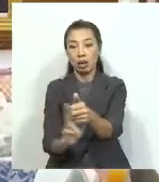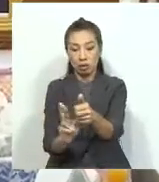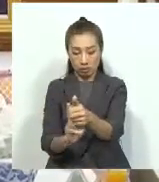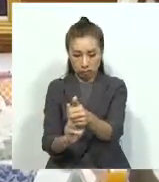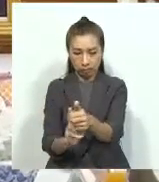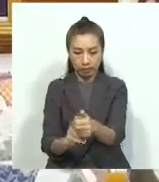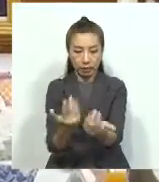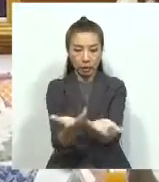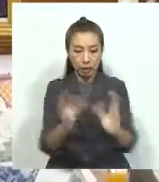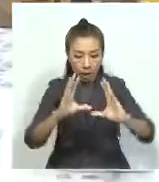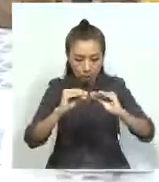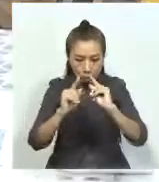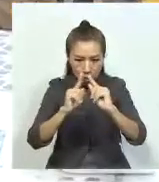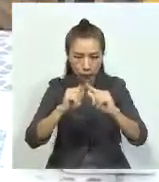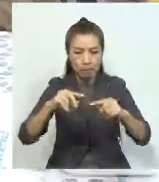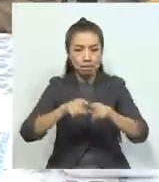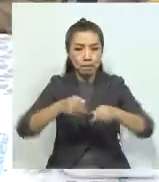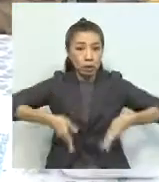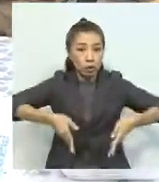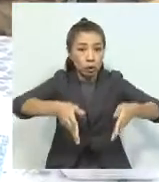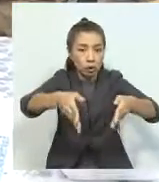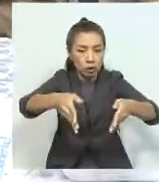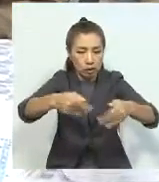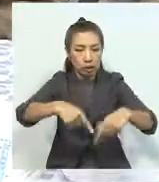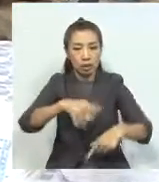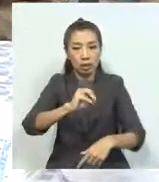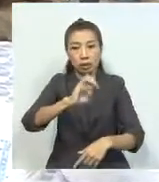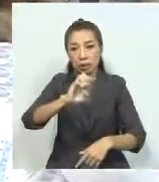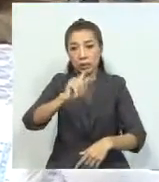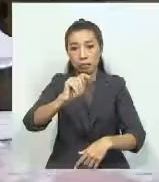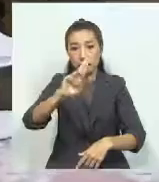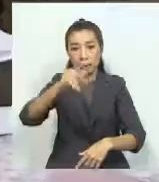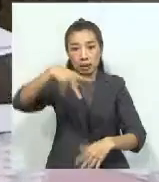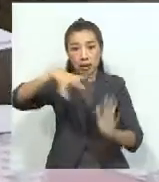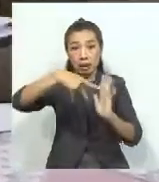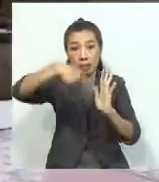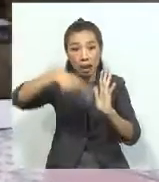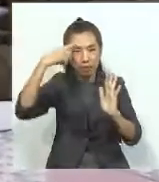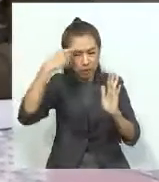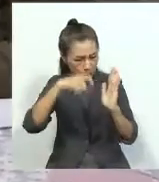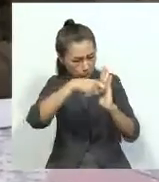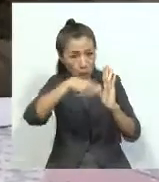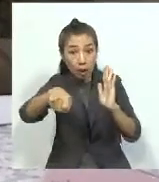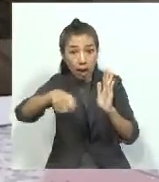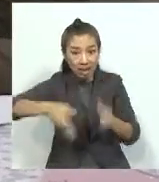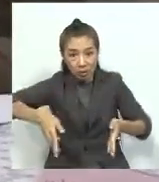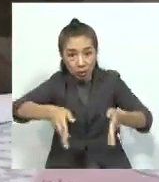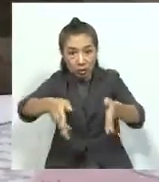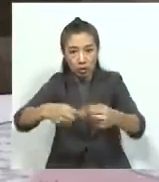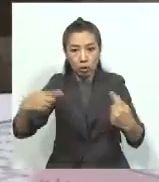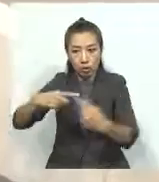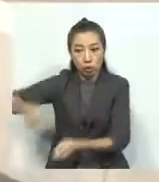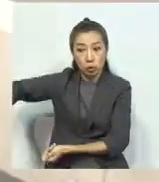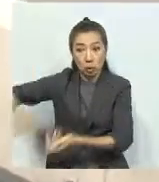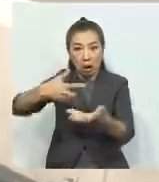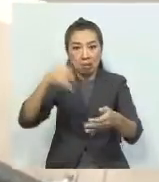ร้อมรับมือปัญหาจราจรบนถนนมิตรภาพจังหวัดนครราชสีมาช่วงเทศกาลสงกรานต์ยืนยันถึงกำลังต